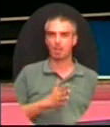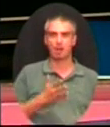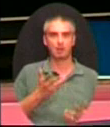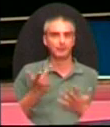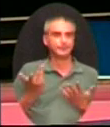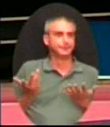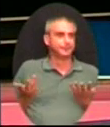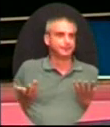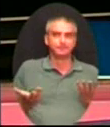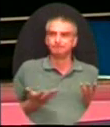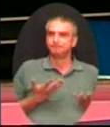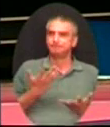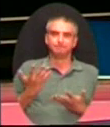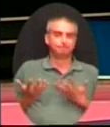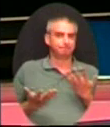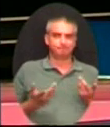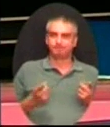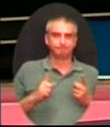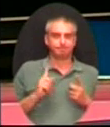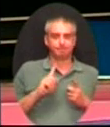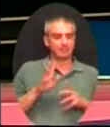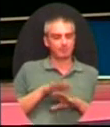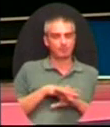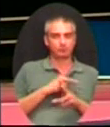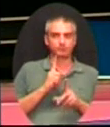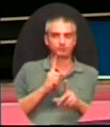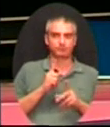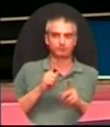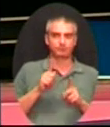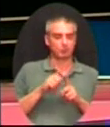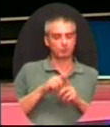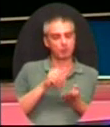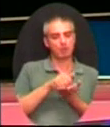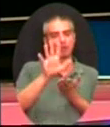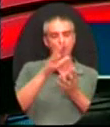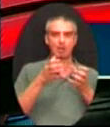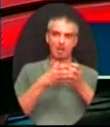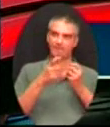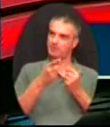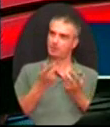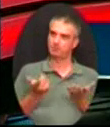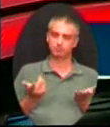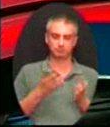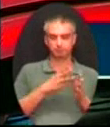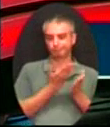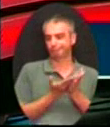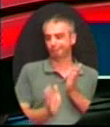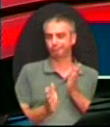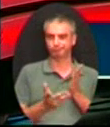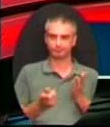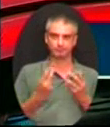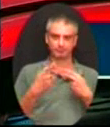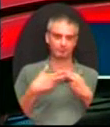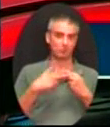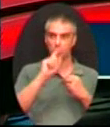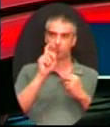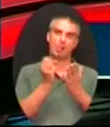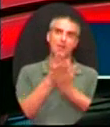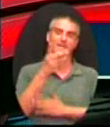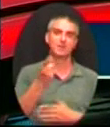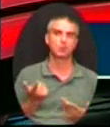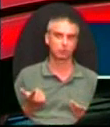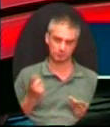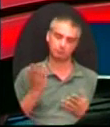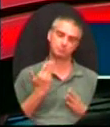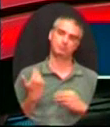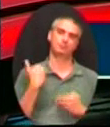מרגישים פשוט לא חלק מהחברה, ושהחברה מדירה אותם, ושהם אוטוטו עומדים להיות גם מפוטרים,